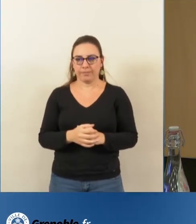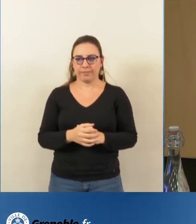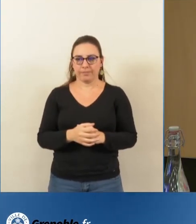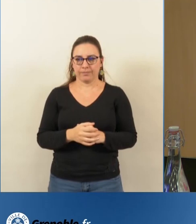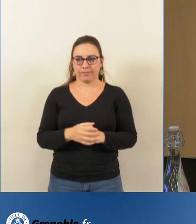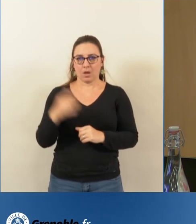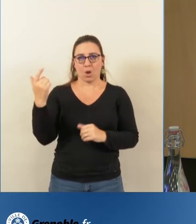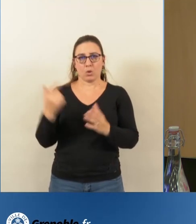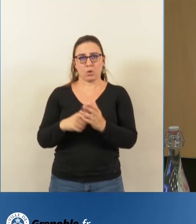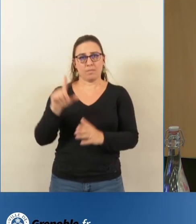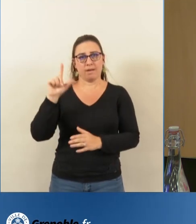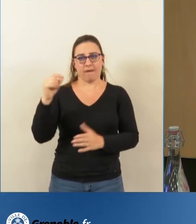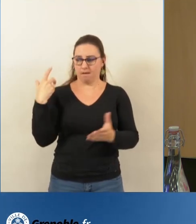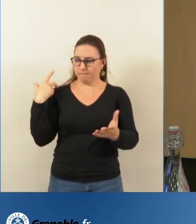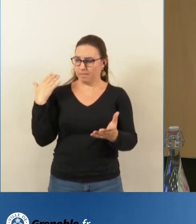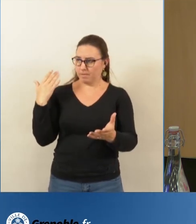depuis 2020